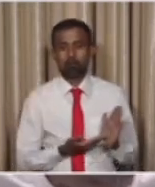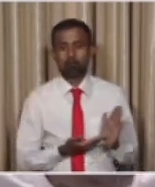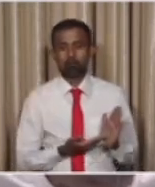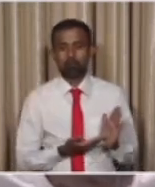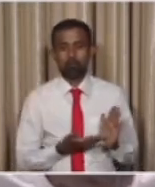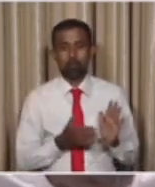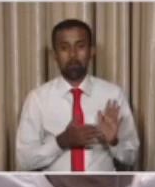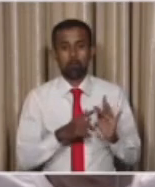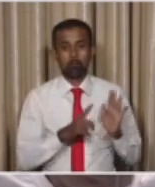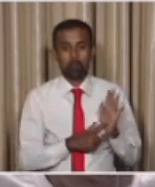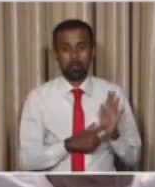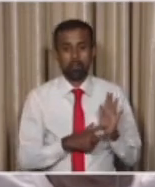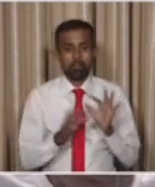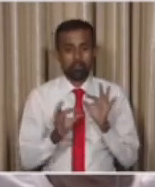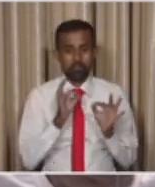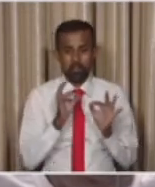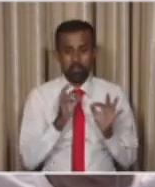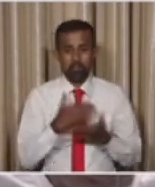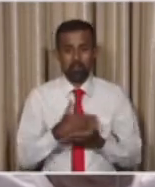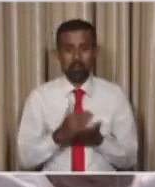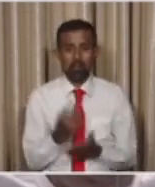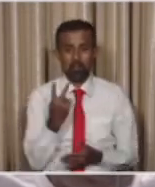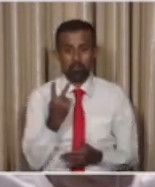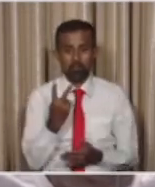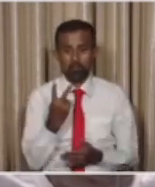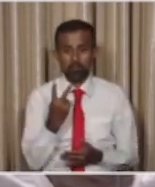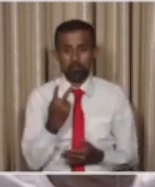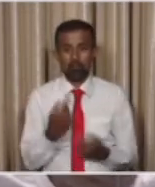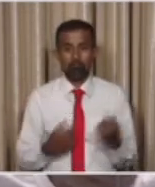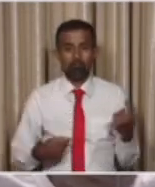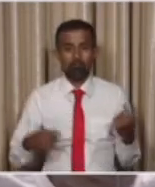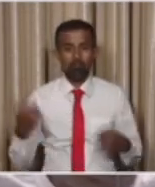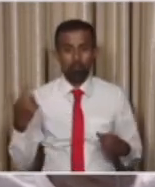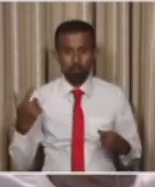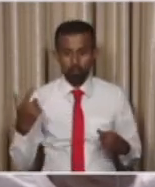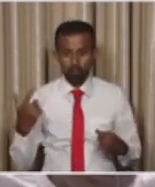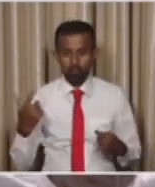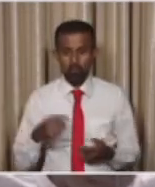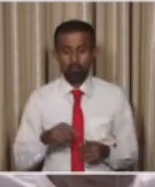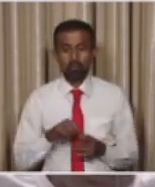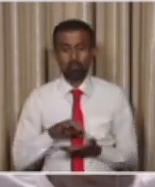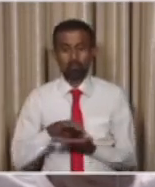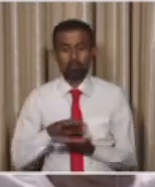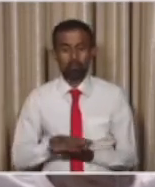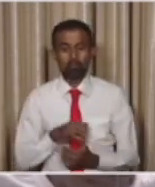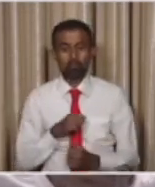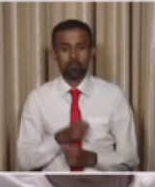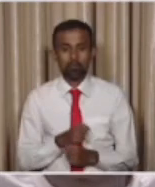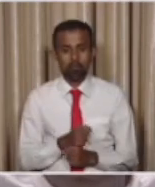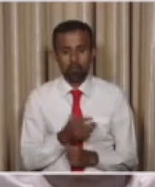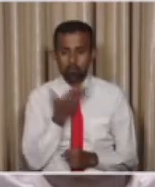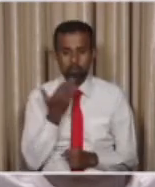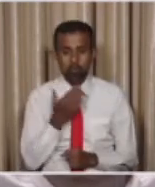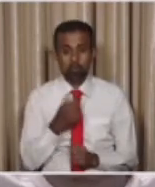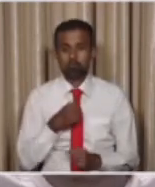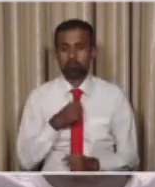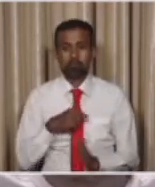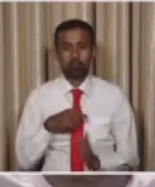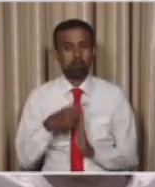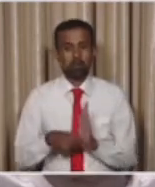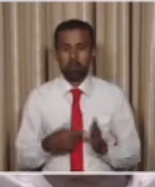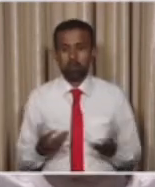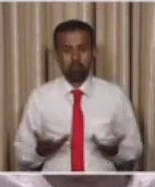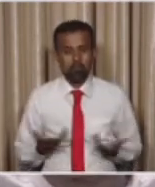මිල්කෝ එක කම්පැනි දෙකකට ගෙඩිය පිටින් දෙන්න එහෙම තීන්දුව ගන්න ආණ්ඩුවට පුළුවන් වුණා රාජ්‍යයට පුළුවන්කම